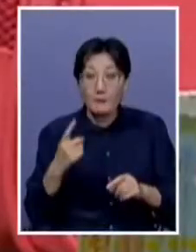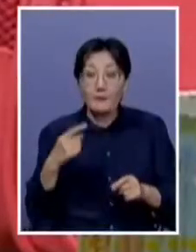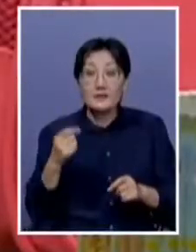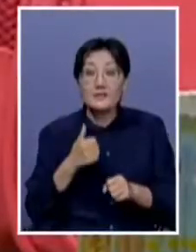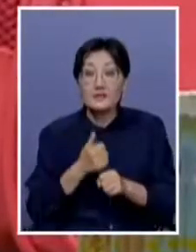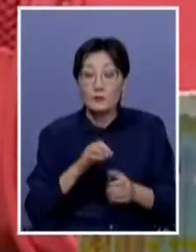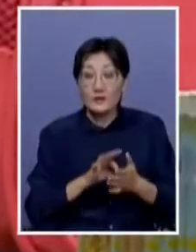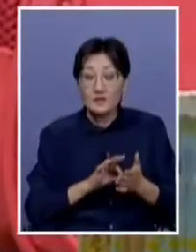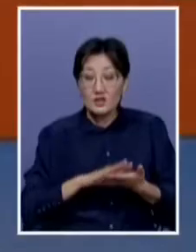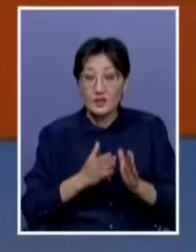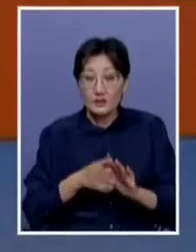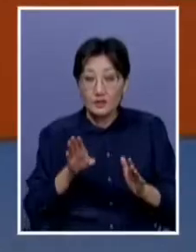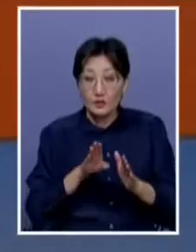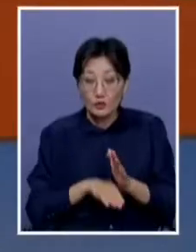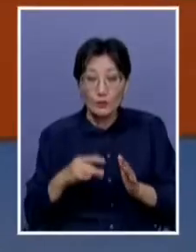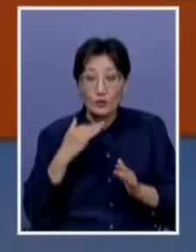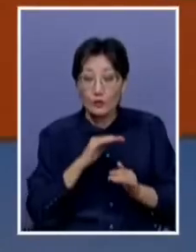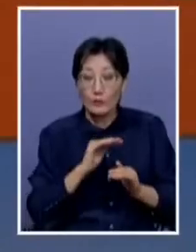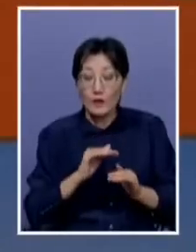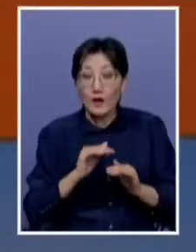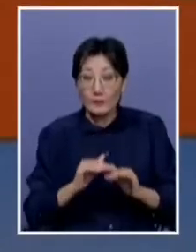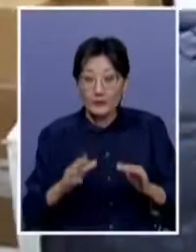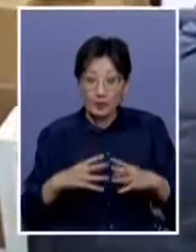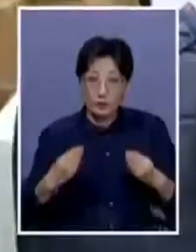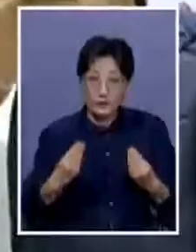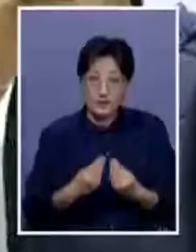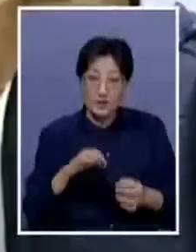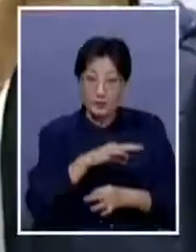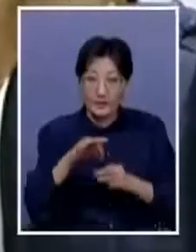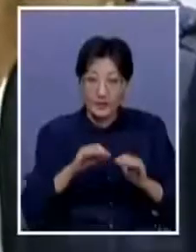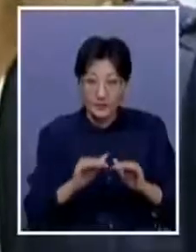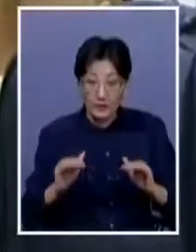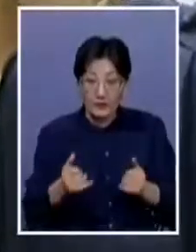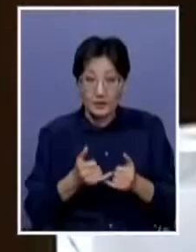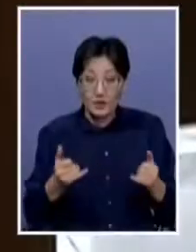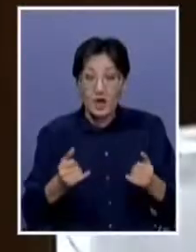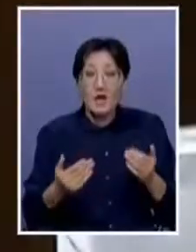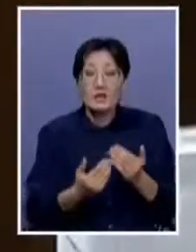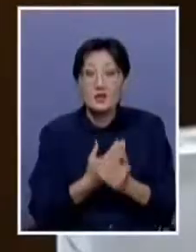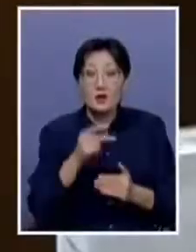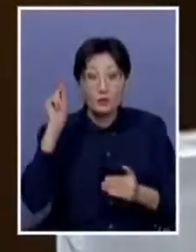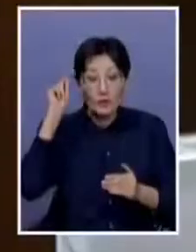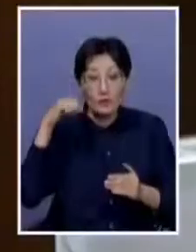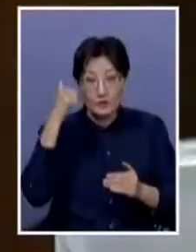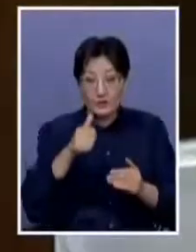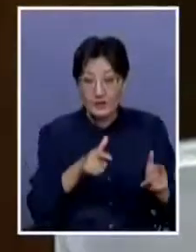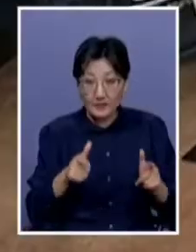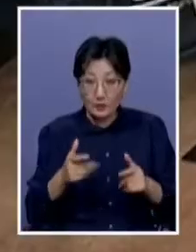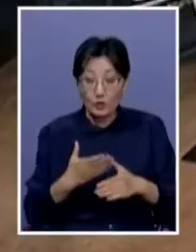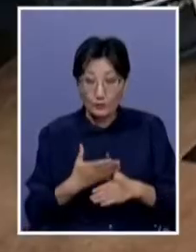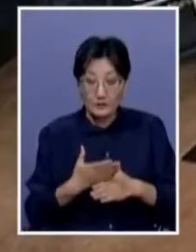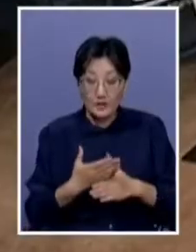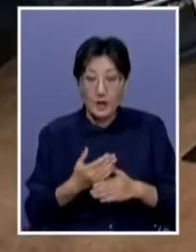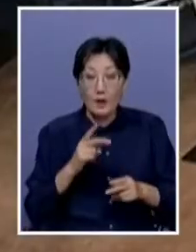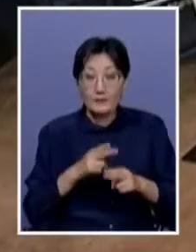мақсаты аз қамтылған көп балалы отбасылар, жетім және ата-анасының қамқорлығынсыз қалған балаларға жаңа оқу жылына дайындыққа көмектесу. Бүгін